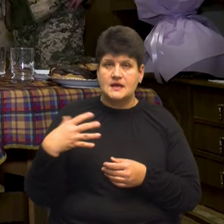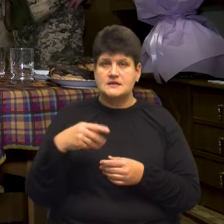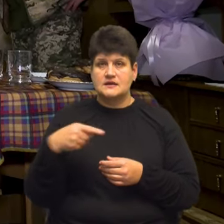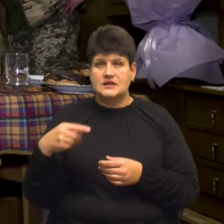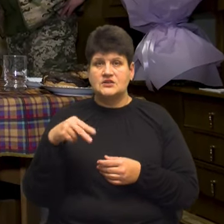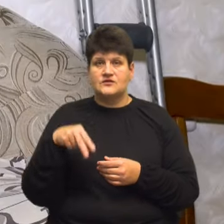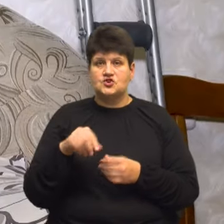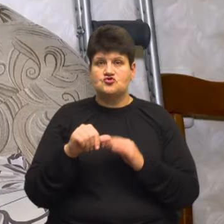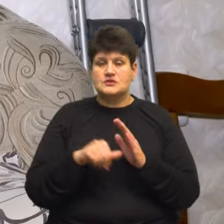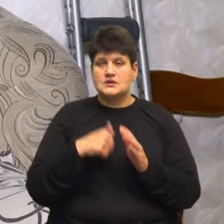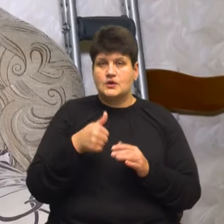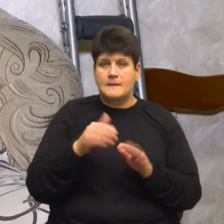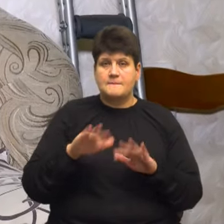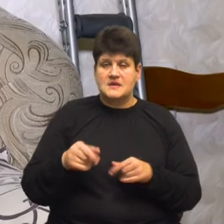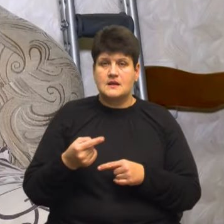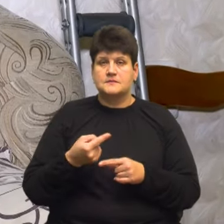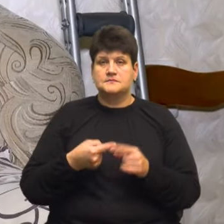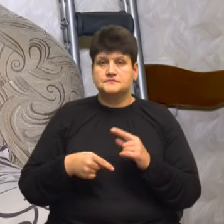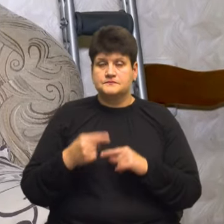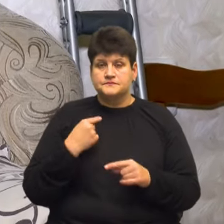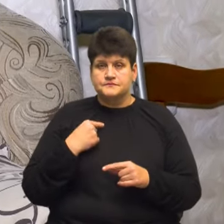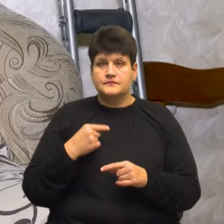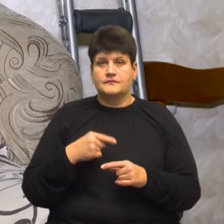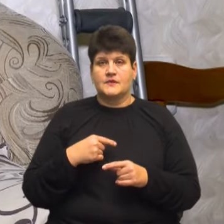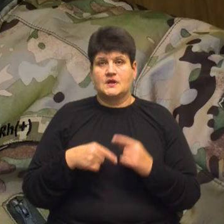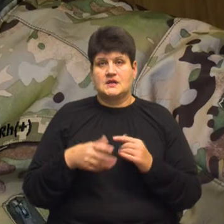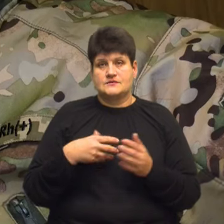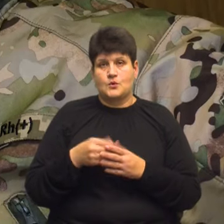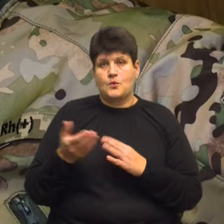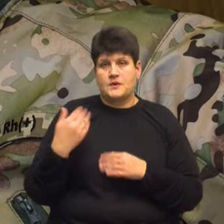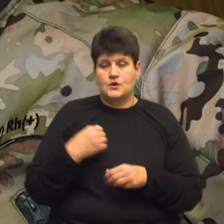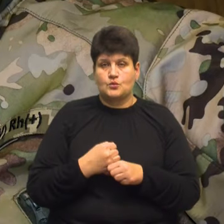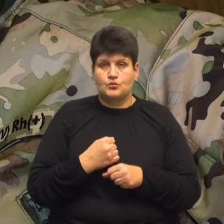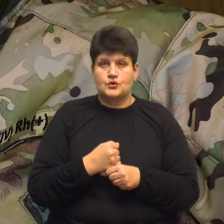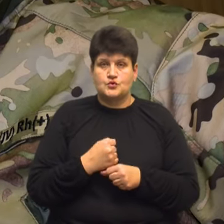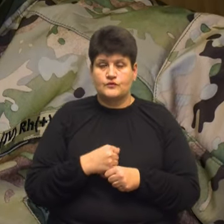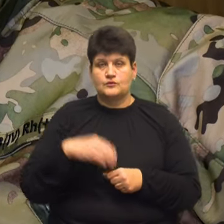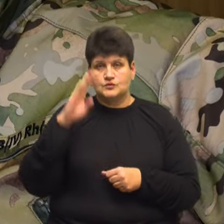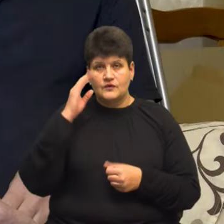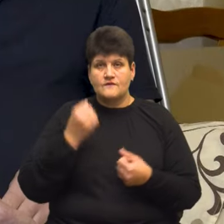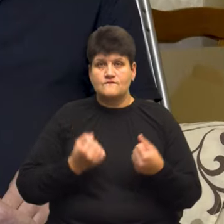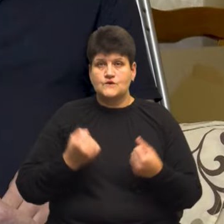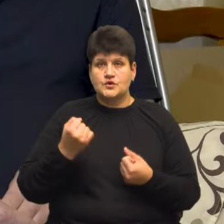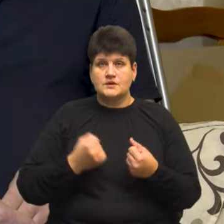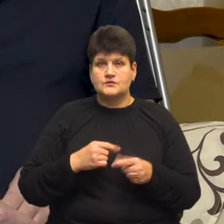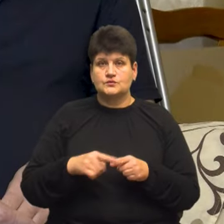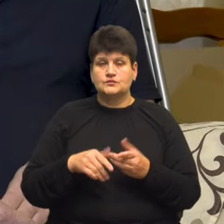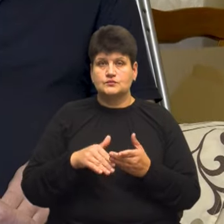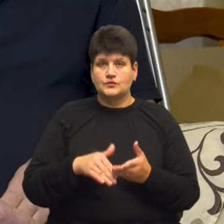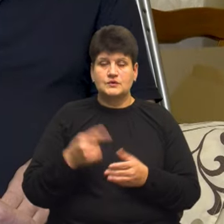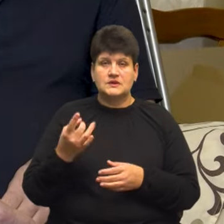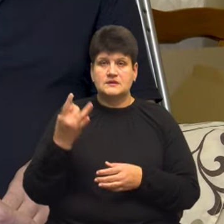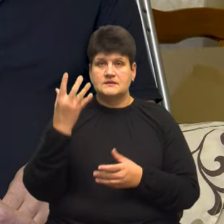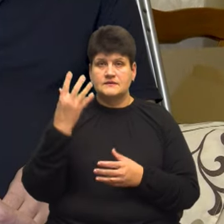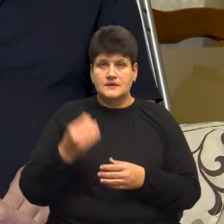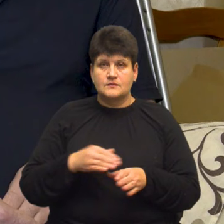2015-2016 роках. Після демобілізації, каже, повернувся на свою попередню роботу. Працював чоловік водієм швидкої. Якраз в день